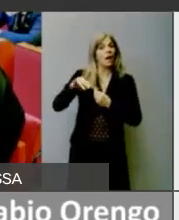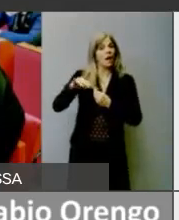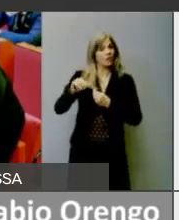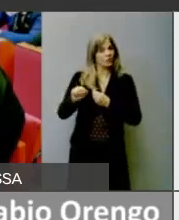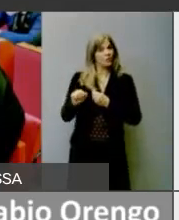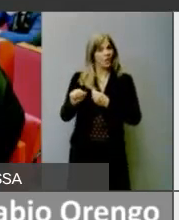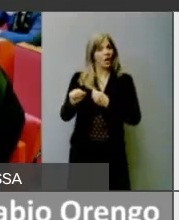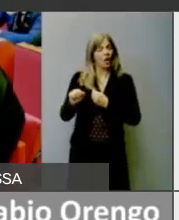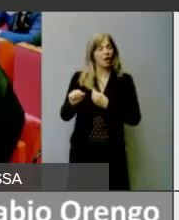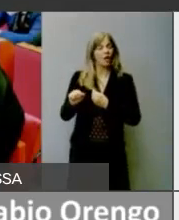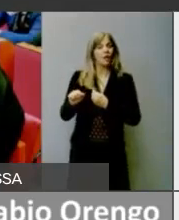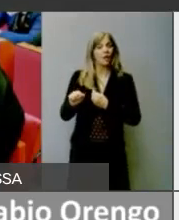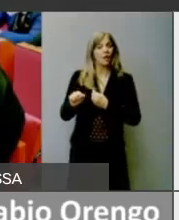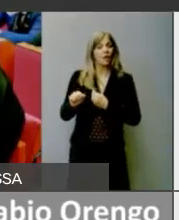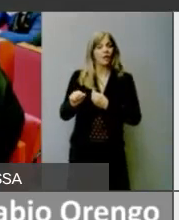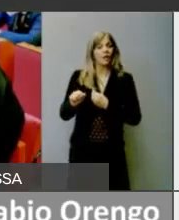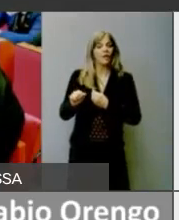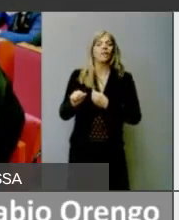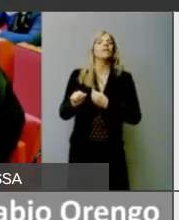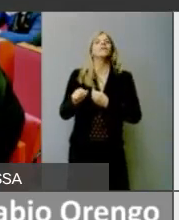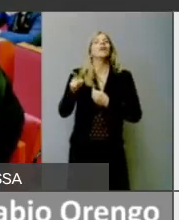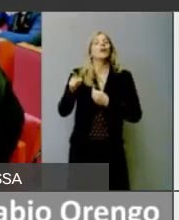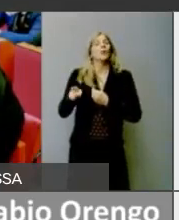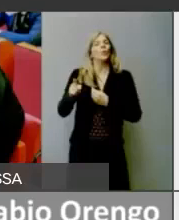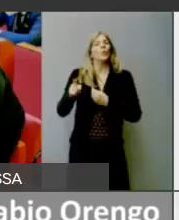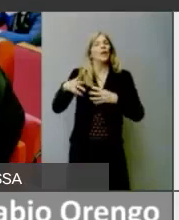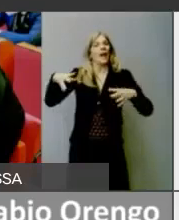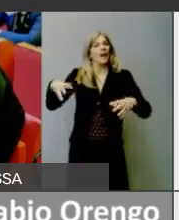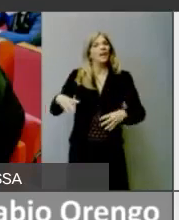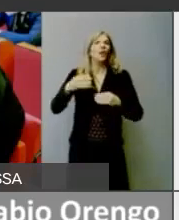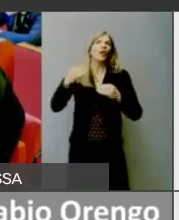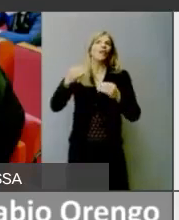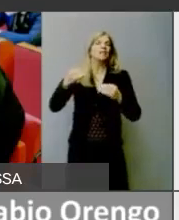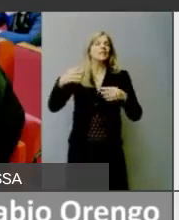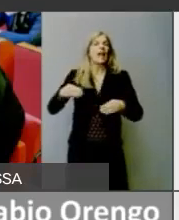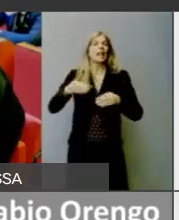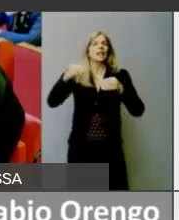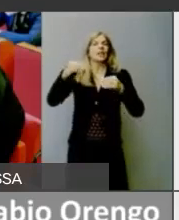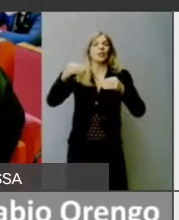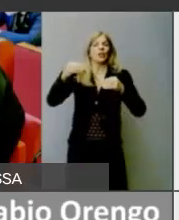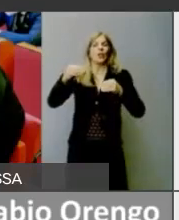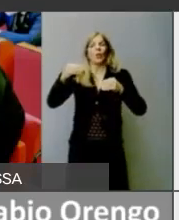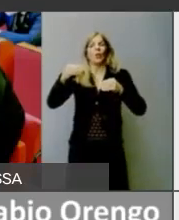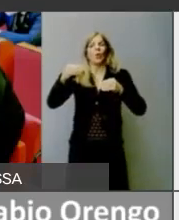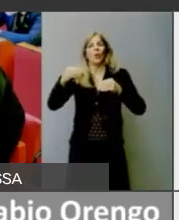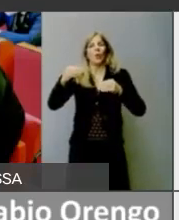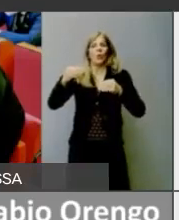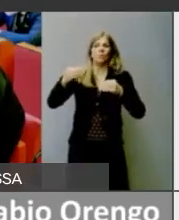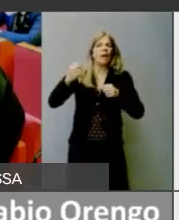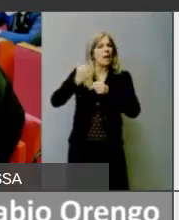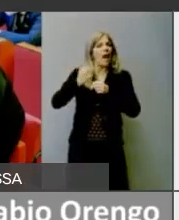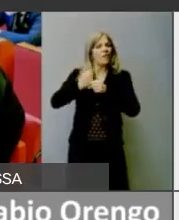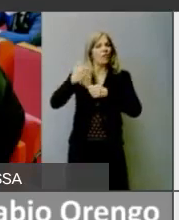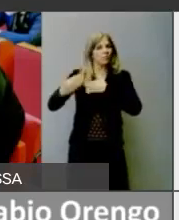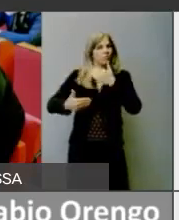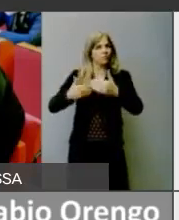per aver dato il là a questa mozione, ma soprattutto